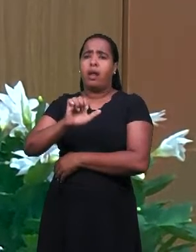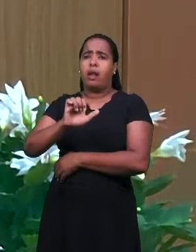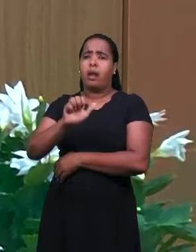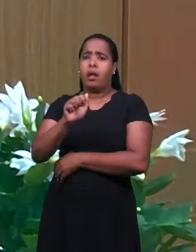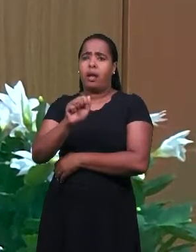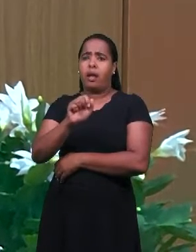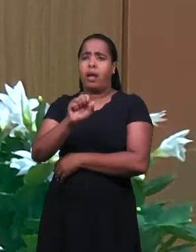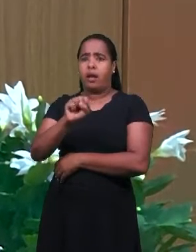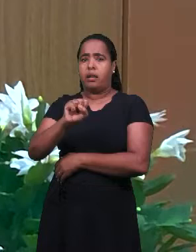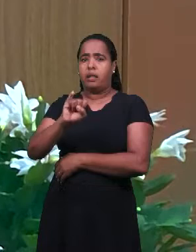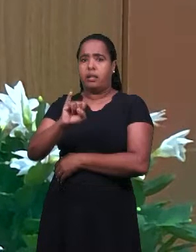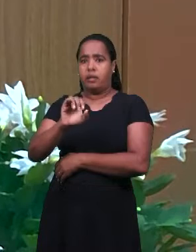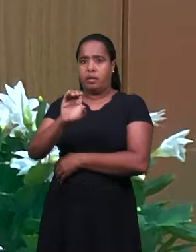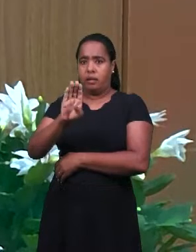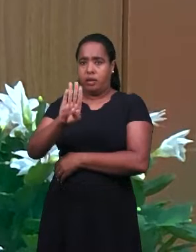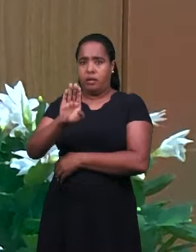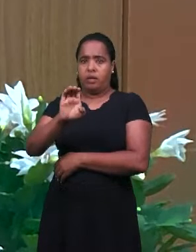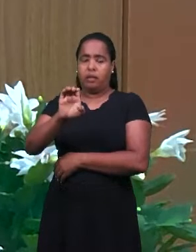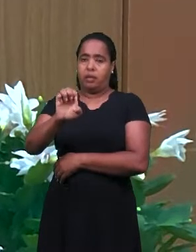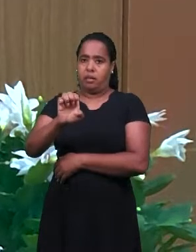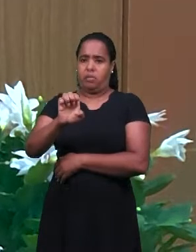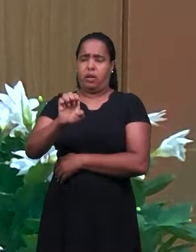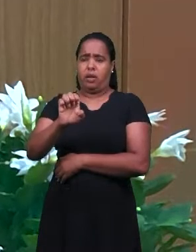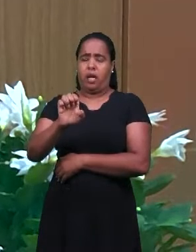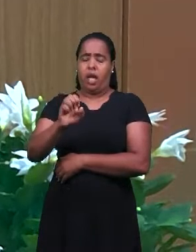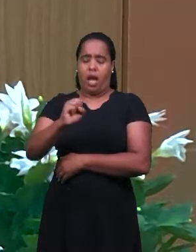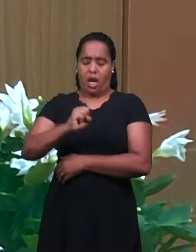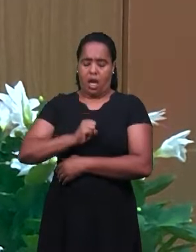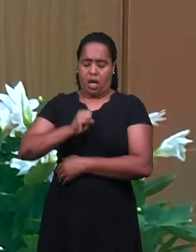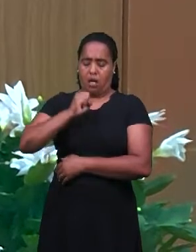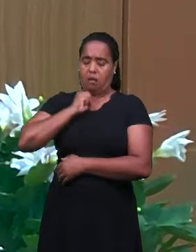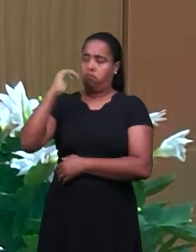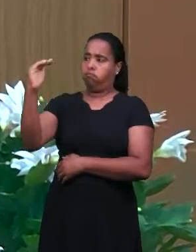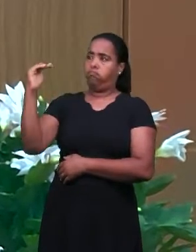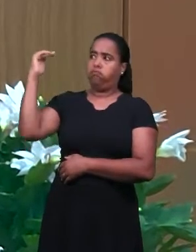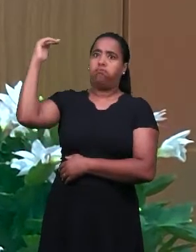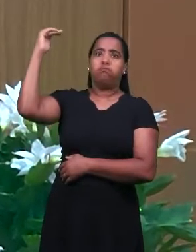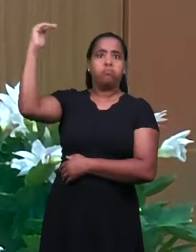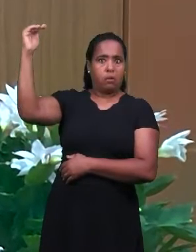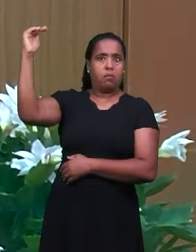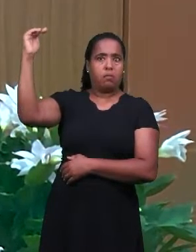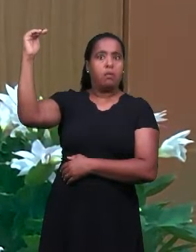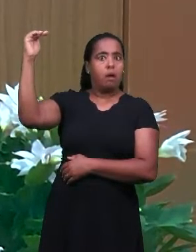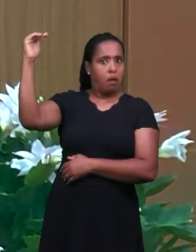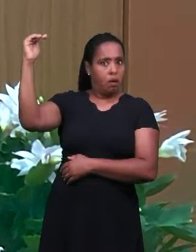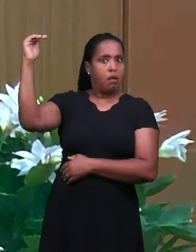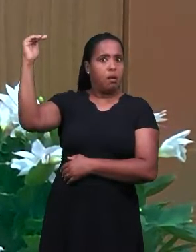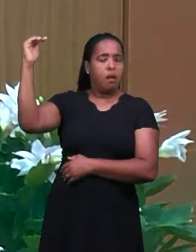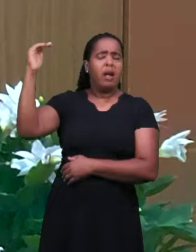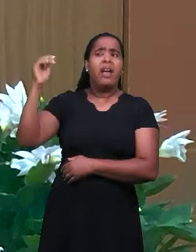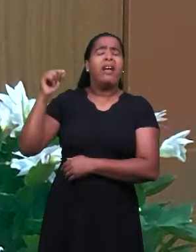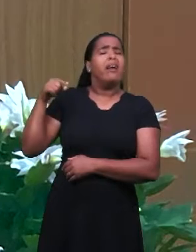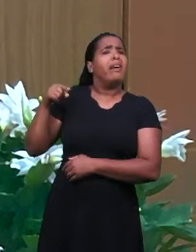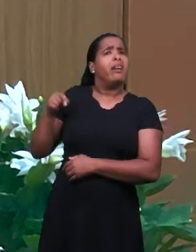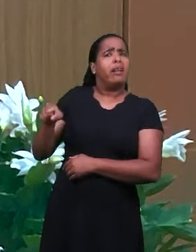Он не просто был священником, он был первосвященником. И